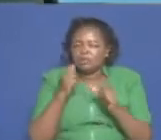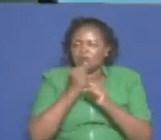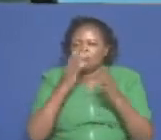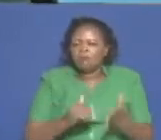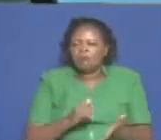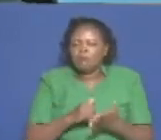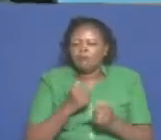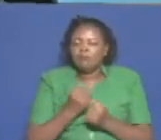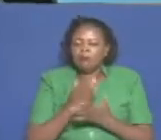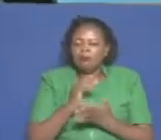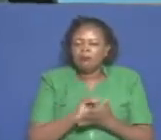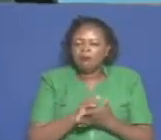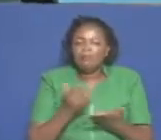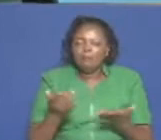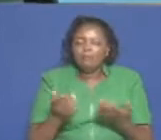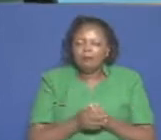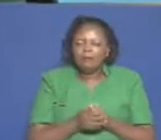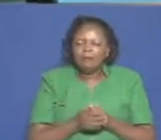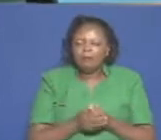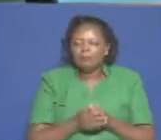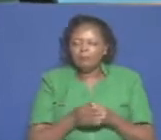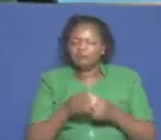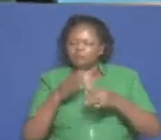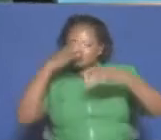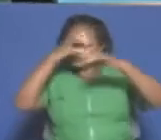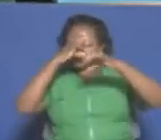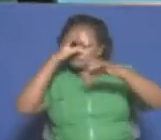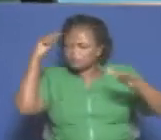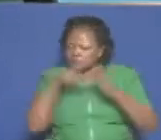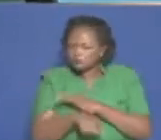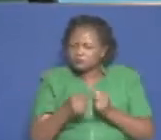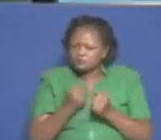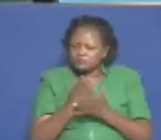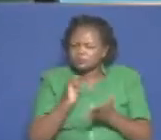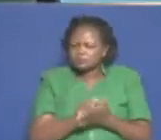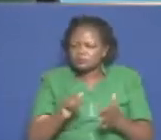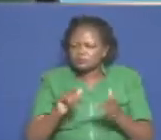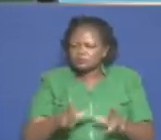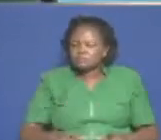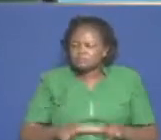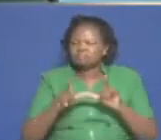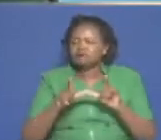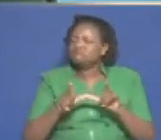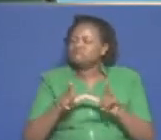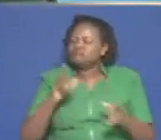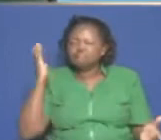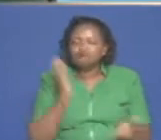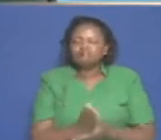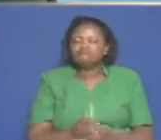kwamba wanazipiga vile vieti msasa na kuhakikisha kwamba ndio ni vieti kutoka katika vio ambavyo vinatambulika.